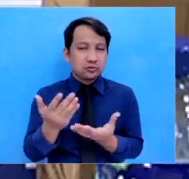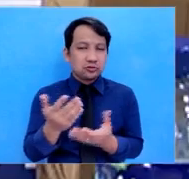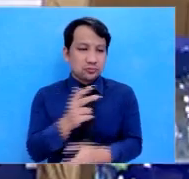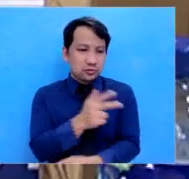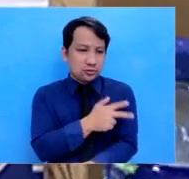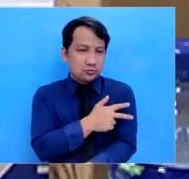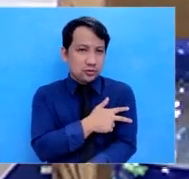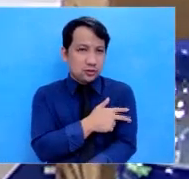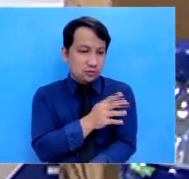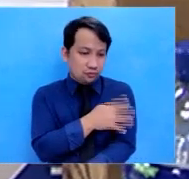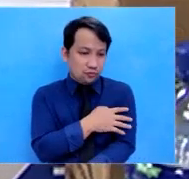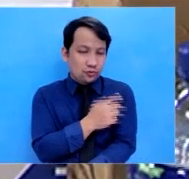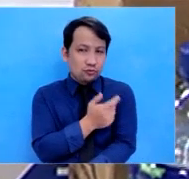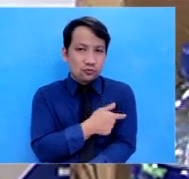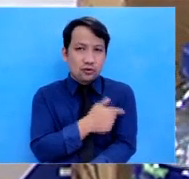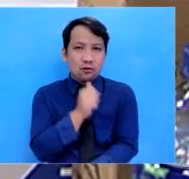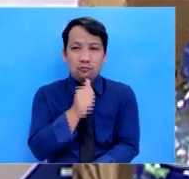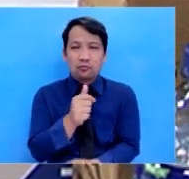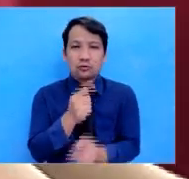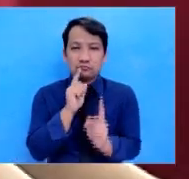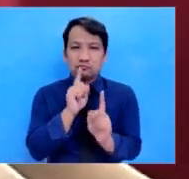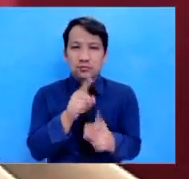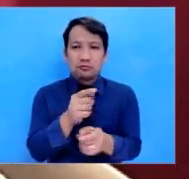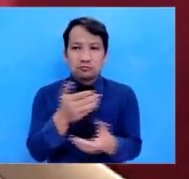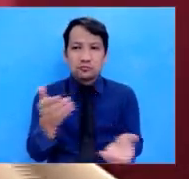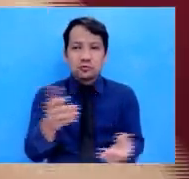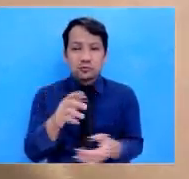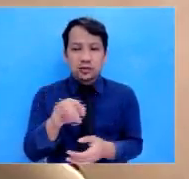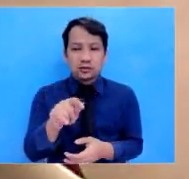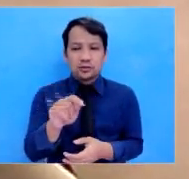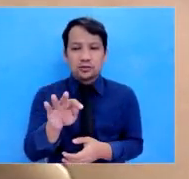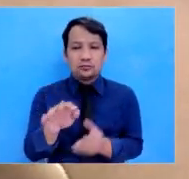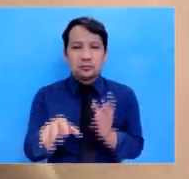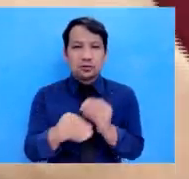no? Wala pa namang pahayag ukol dito ang IATF at ang